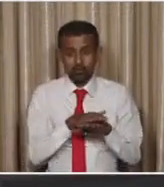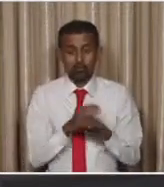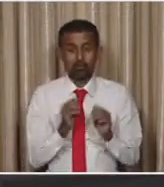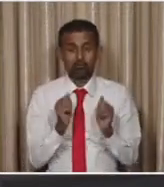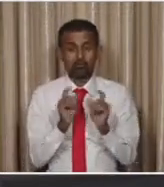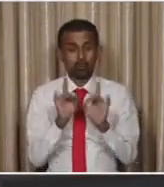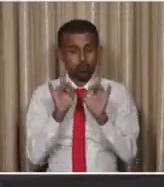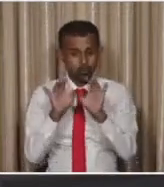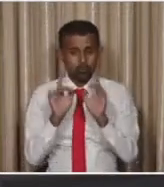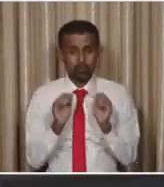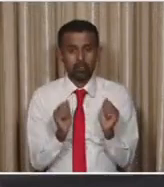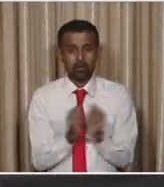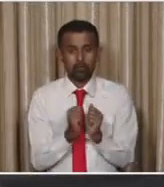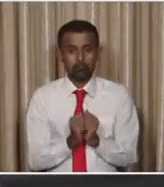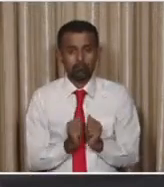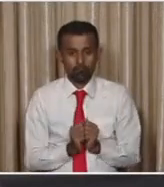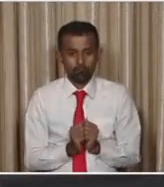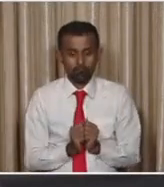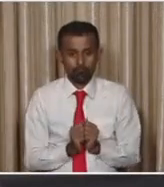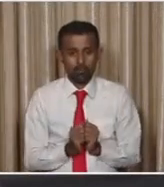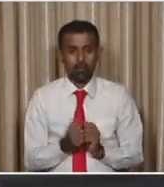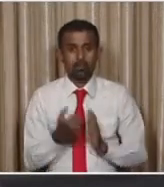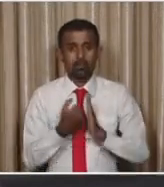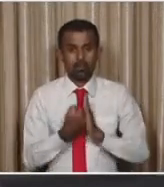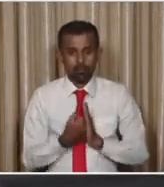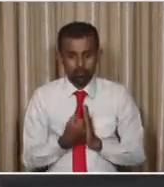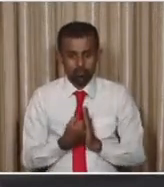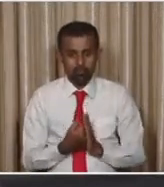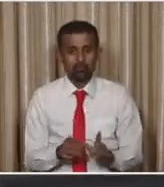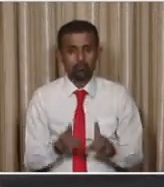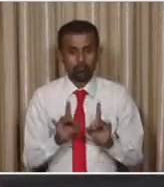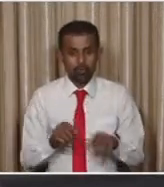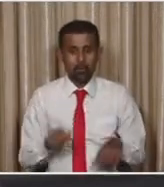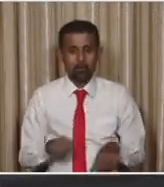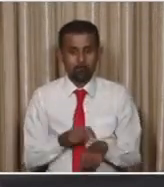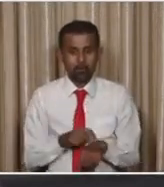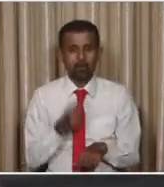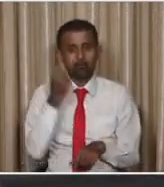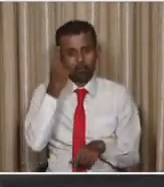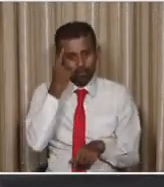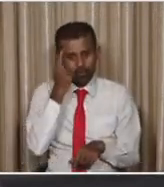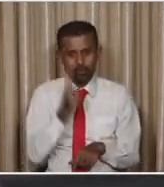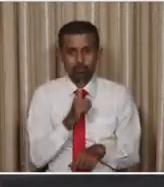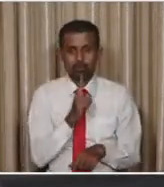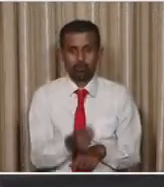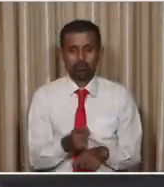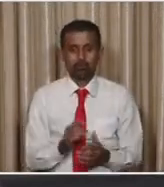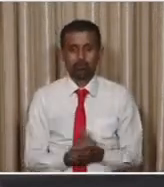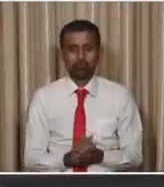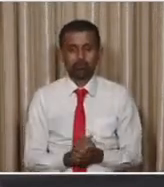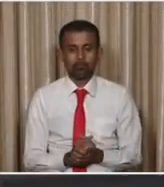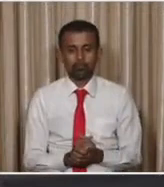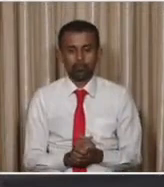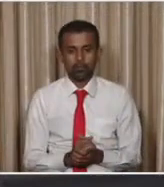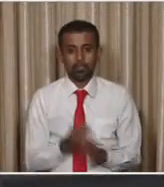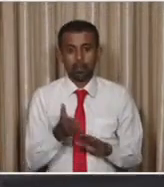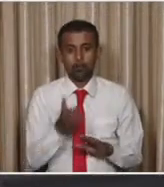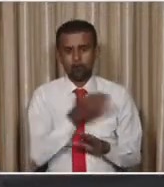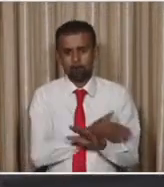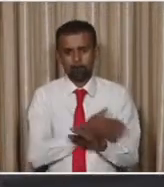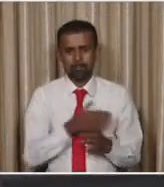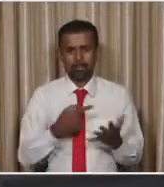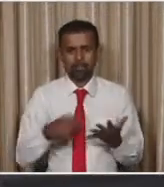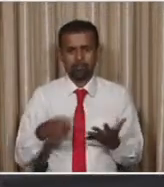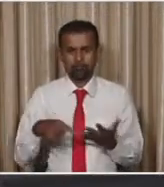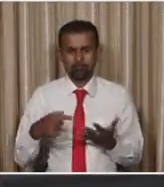කටයුතු කරපු බව ඒ අයට ගෞරවයක් හැටියට මම මේ වෙලාවේ මතක් කරනවා. ඒ වගේම මීට පෙර විවිධ හේතු